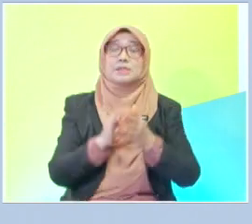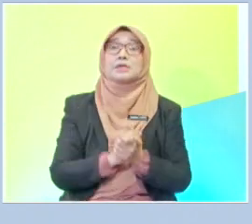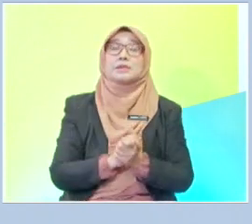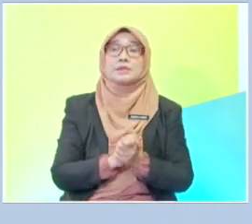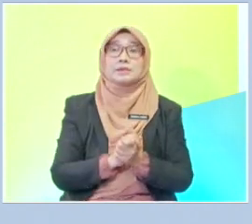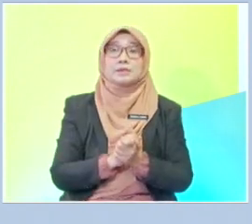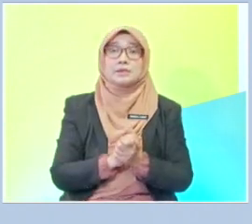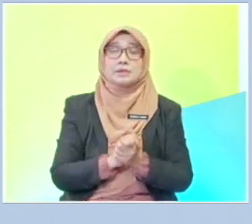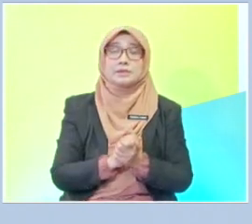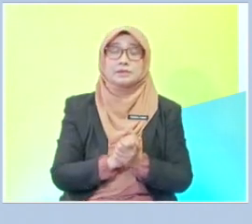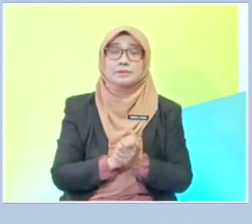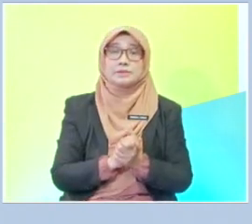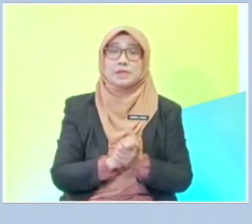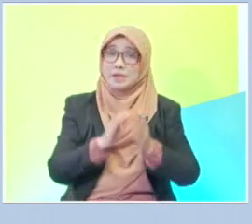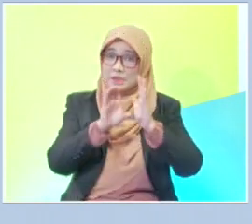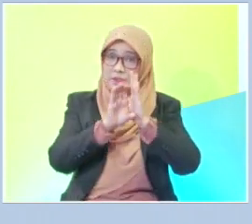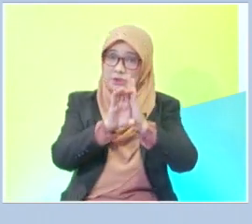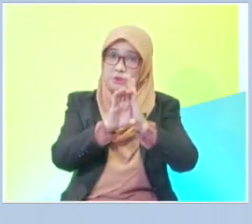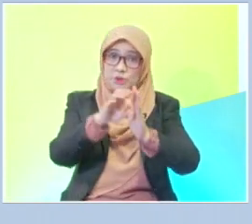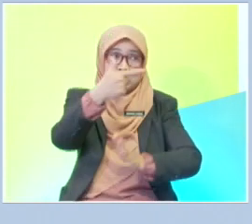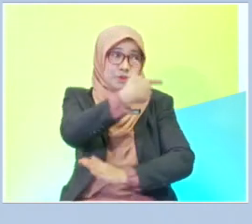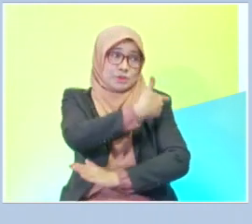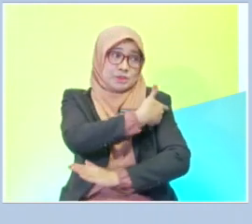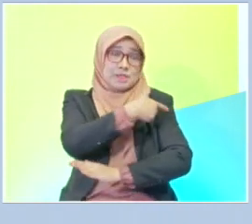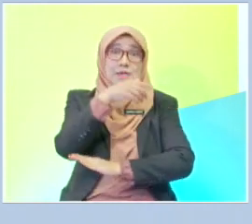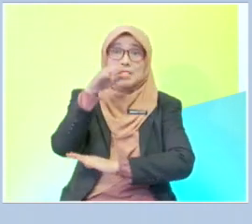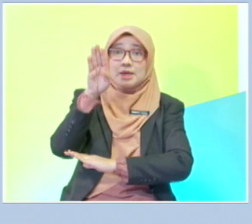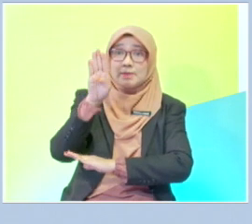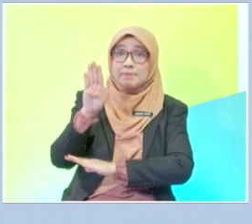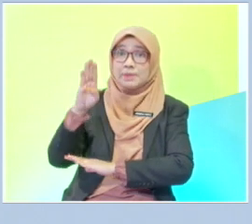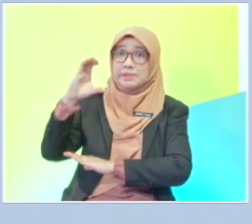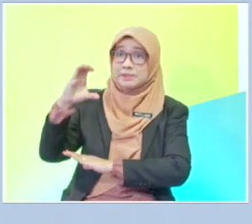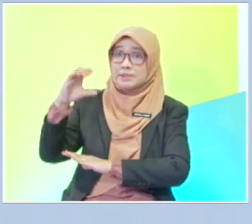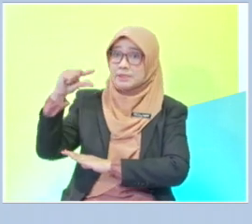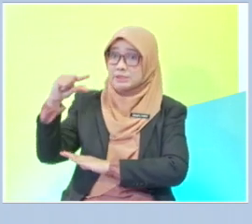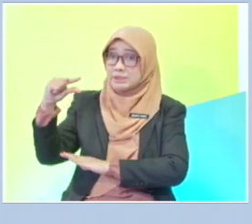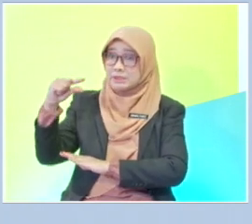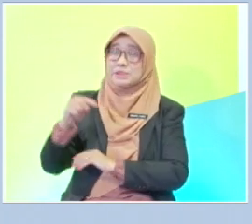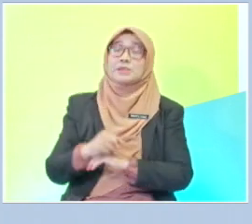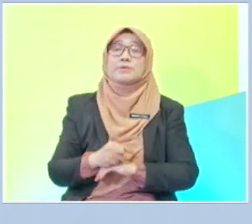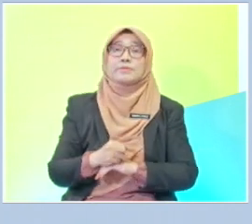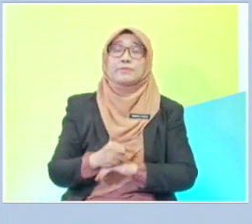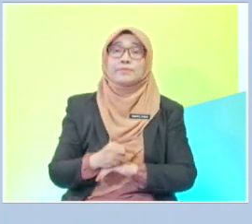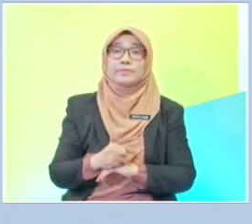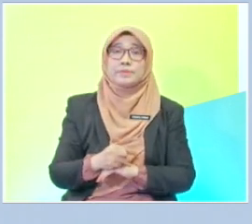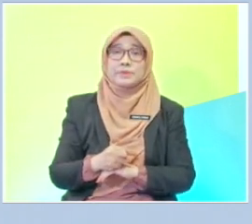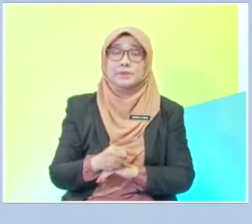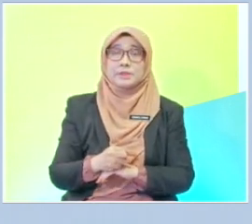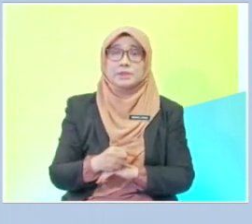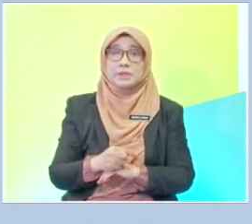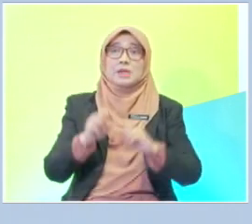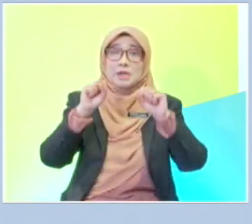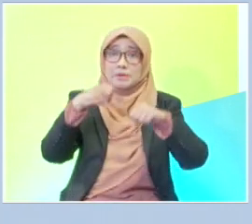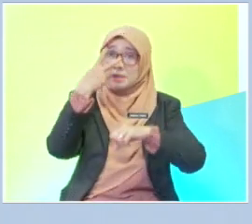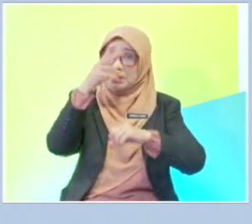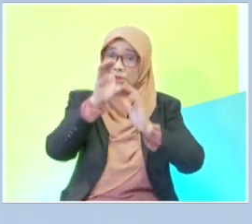contoh bagi imunisasi BCG. Okey, apa itu BCG? Okey, BCG ialah Bacillus Calmette-Guerin, vaksin